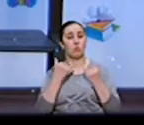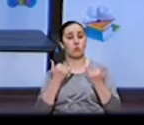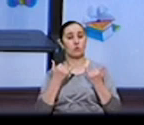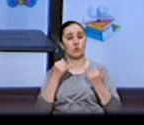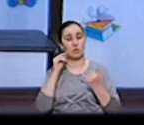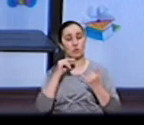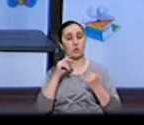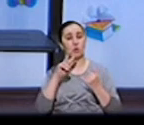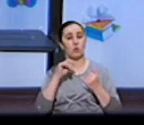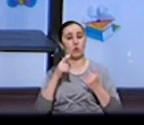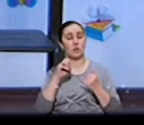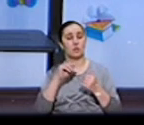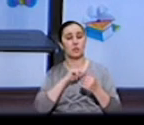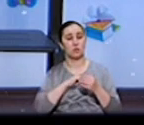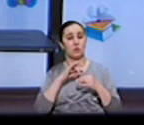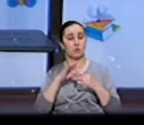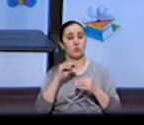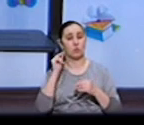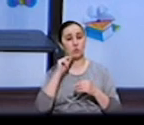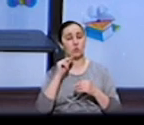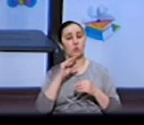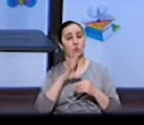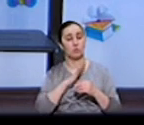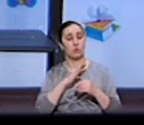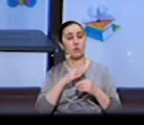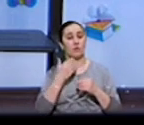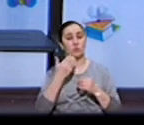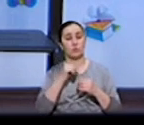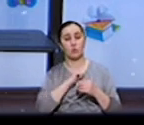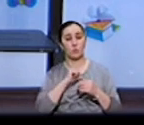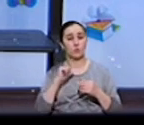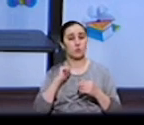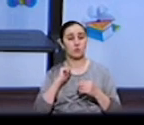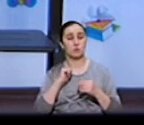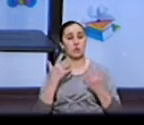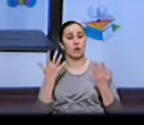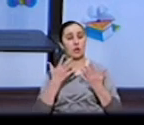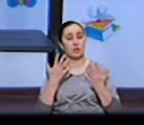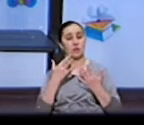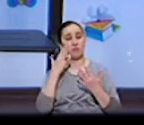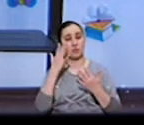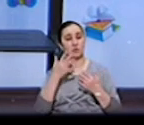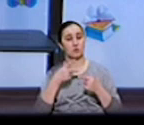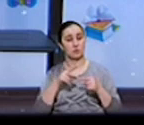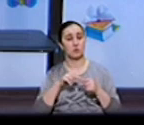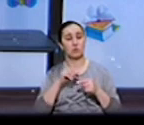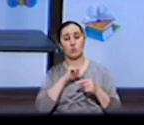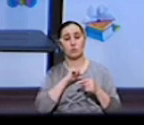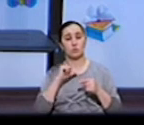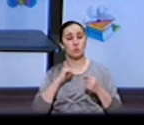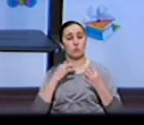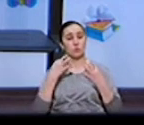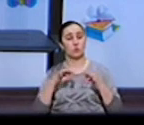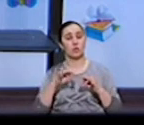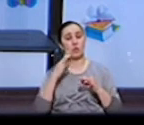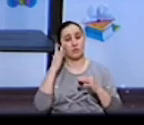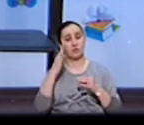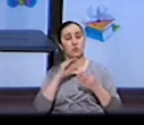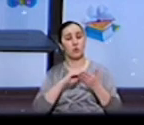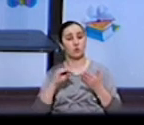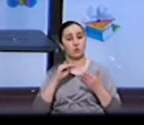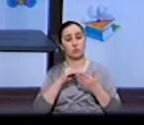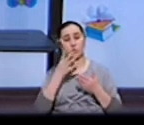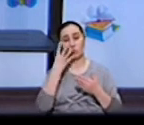bugungi darsda lug'at ish orqali o'qib o'rgandik. Siz o'zingiz qanday fikrdasiz? O'zingizni mustaqil fikringizni